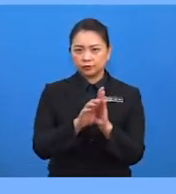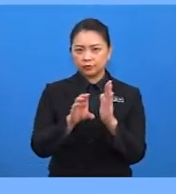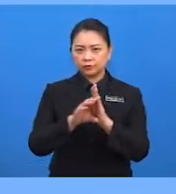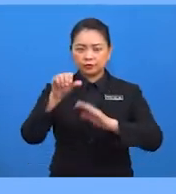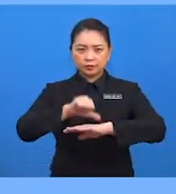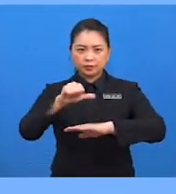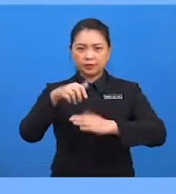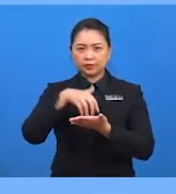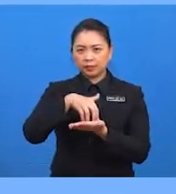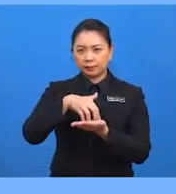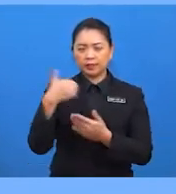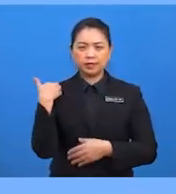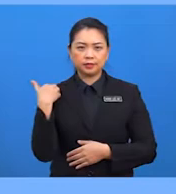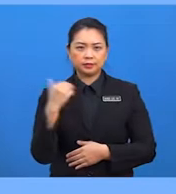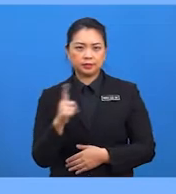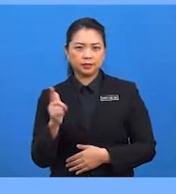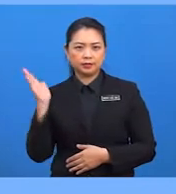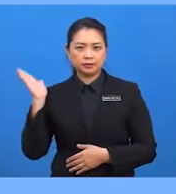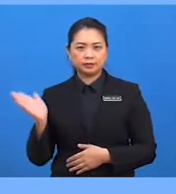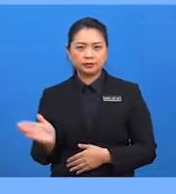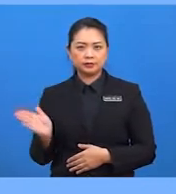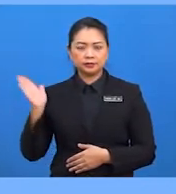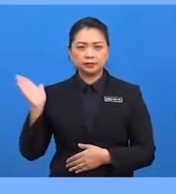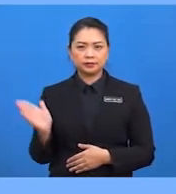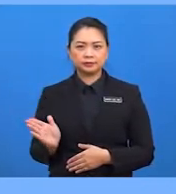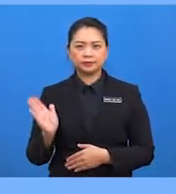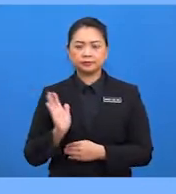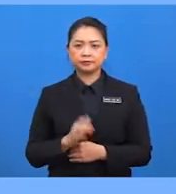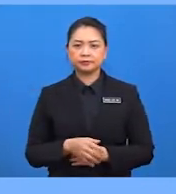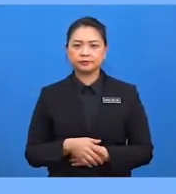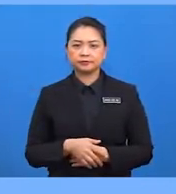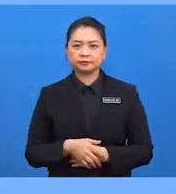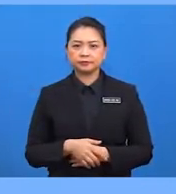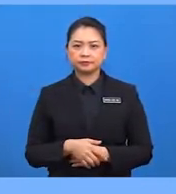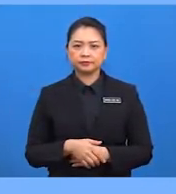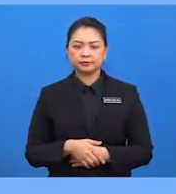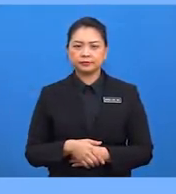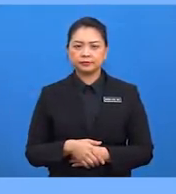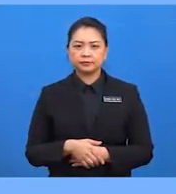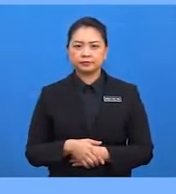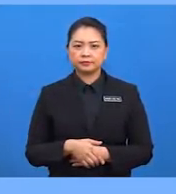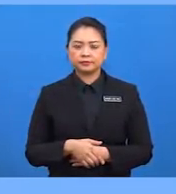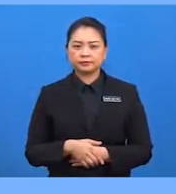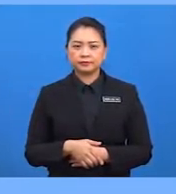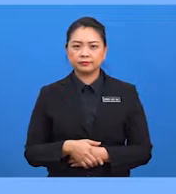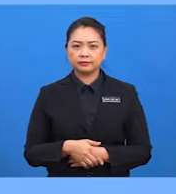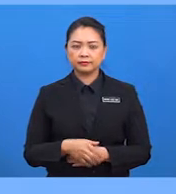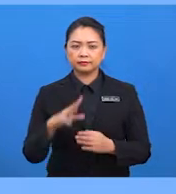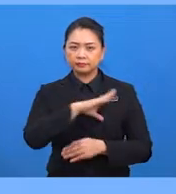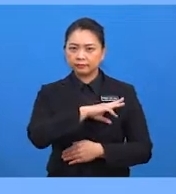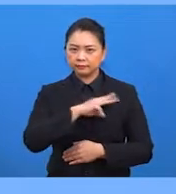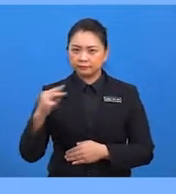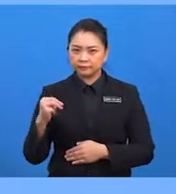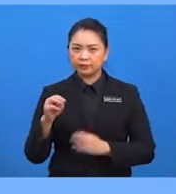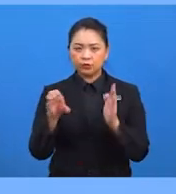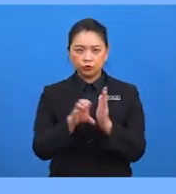Contoh asid lemah ialah asid metanoik dan asid karbonik.